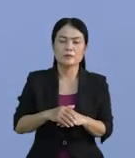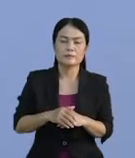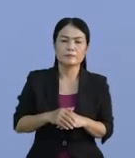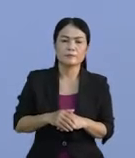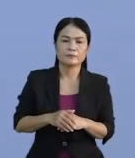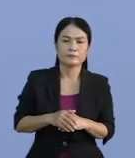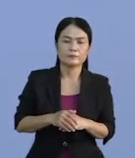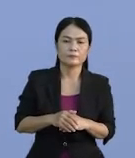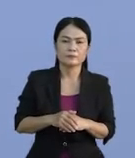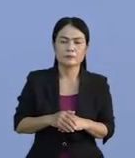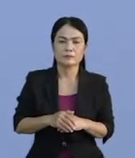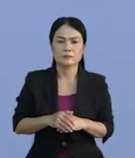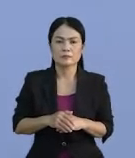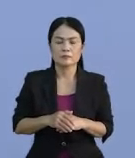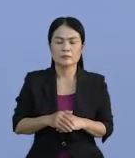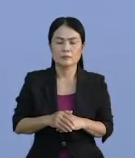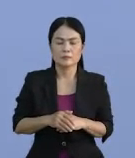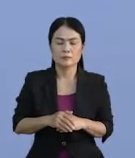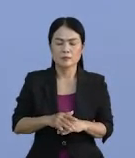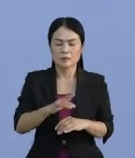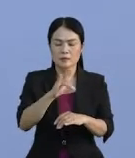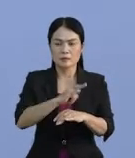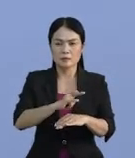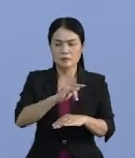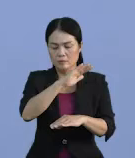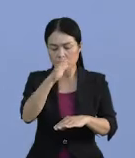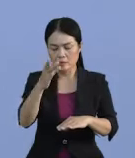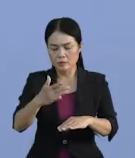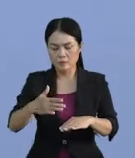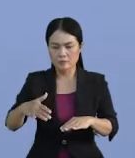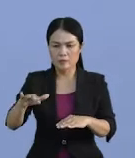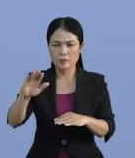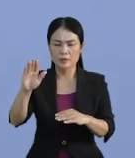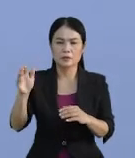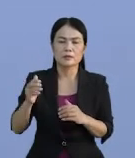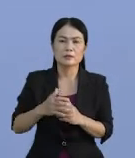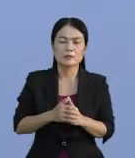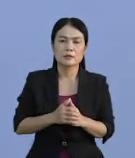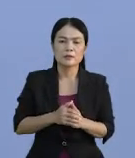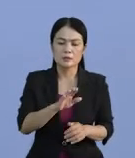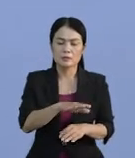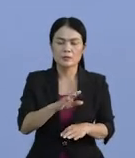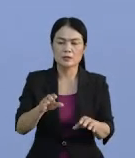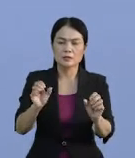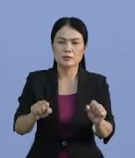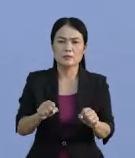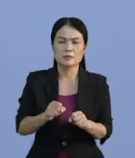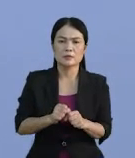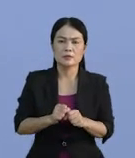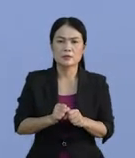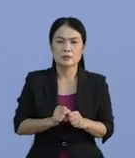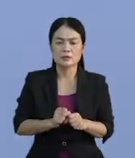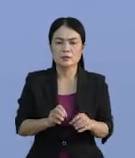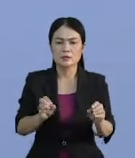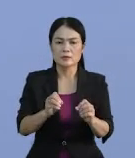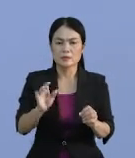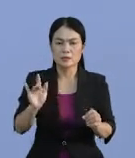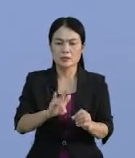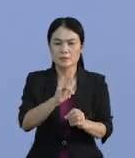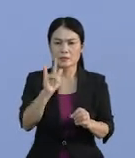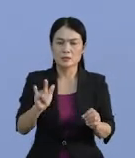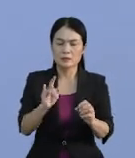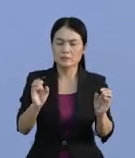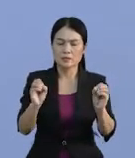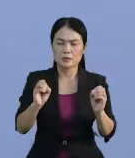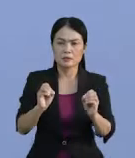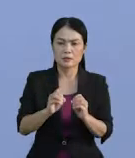តបាទបរពតផាជាពាក្យនេះផាជាប្អូនអាចអត់ស្ូវបានប្រើណា